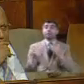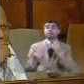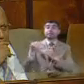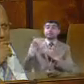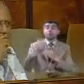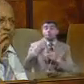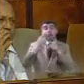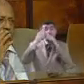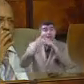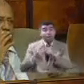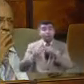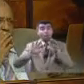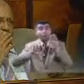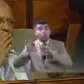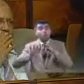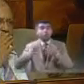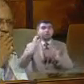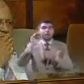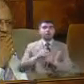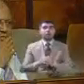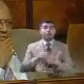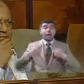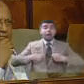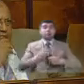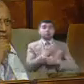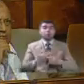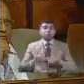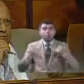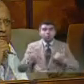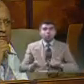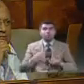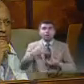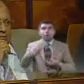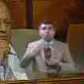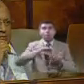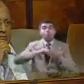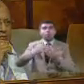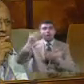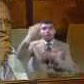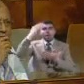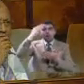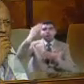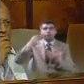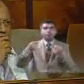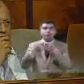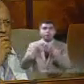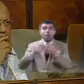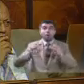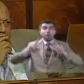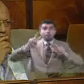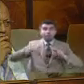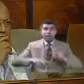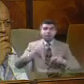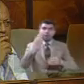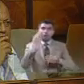المالية والإحصائية ديالها. اليوم سيد رئيس الحكومة المحترم، احنا كنقولوا دي هذا أمر اللي ما بانش على مستوى الواقع ولا مستوى